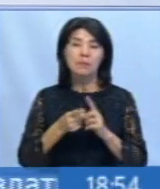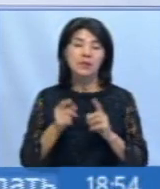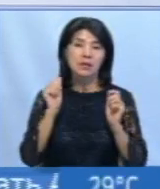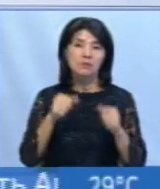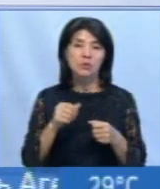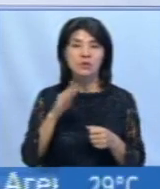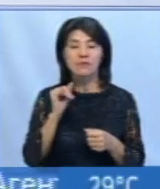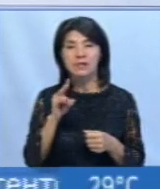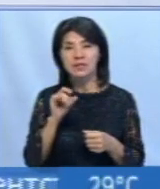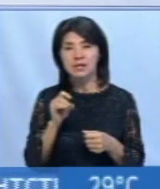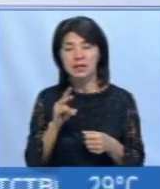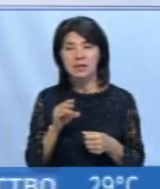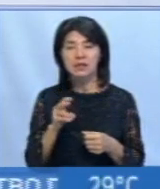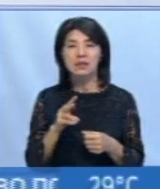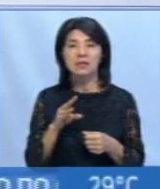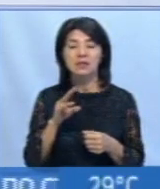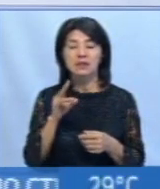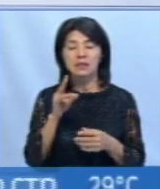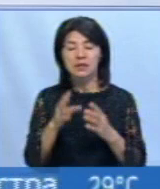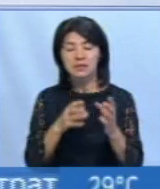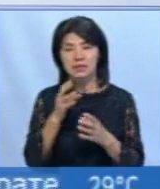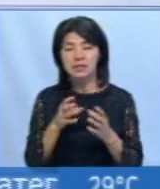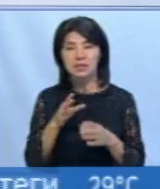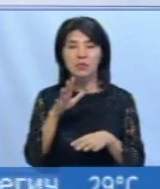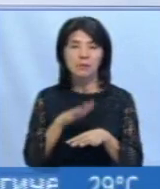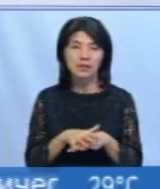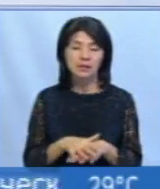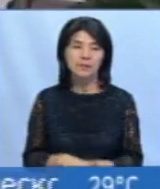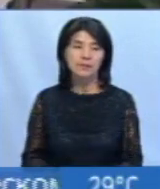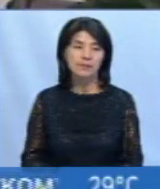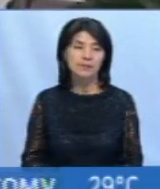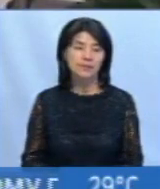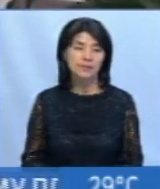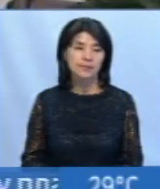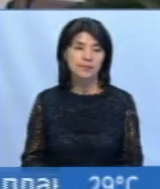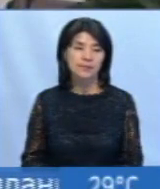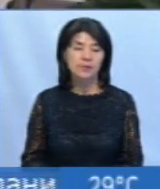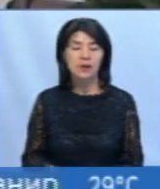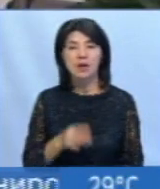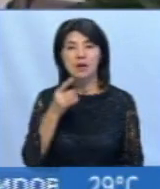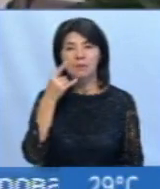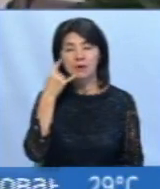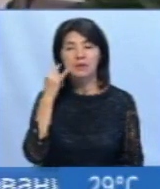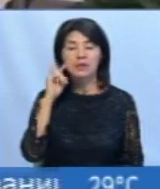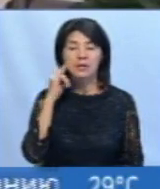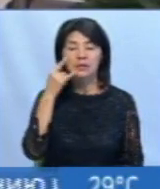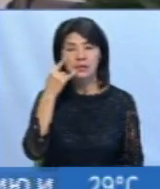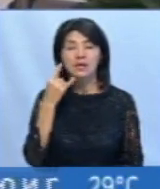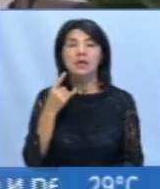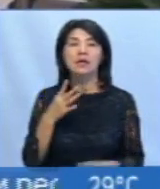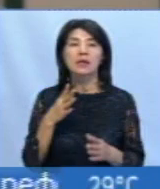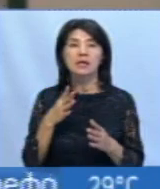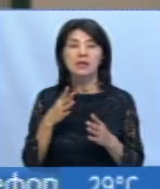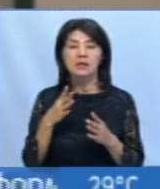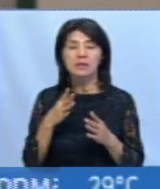Национального банка. Подробнее об этом в следующем сюжете. Павлодарский филиал Национального банка Казахстана